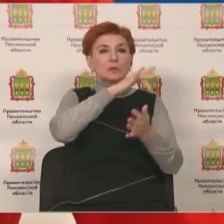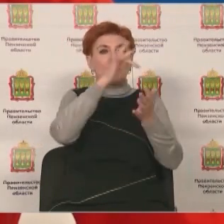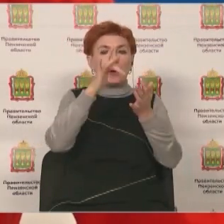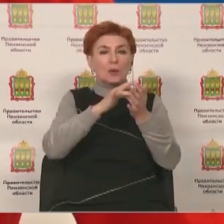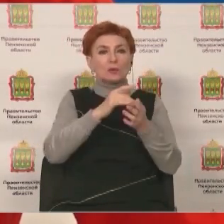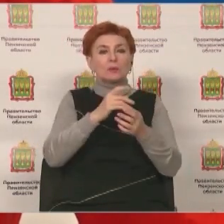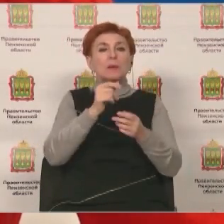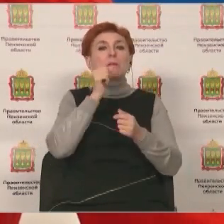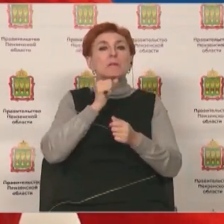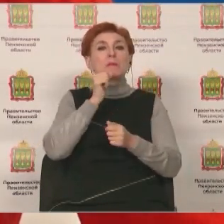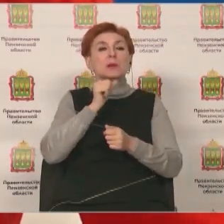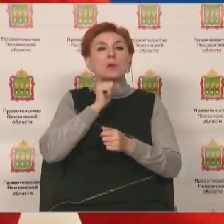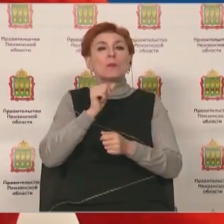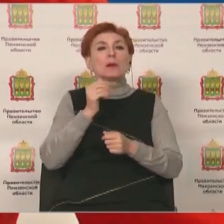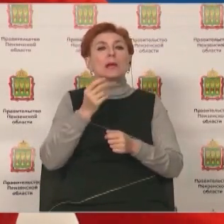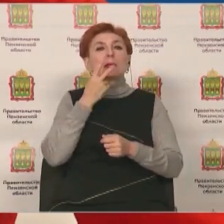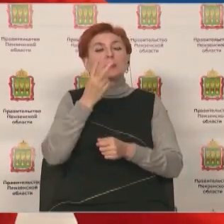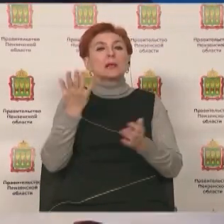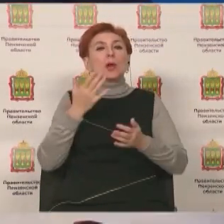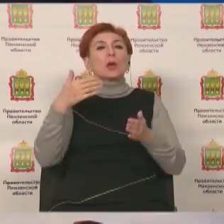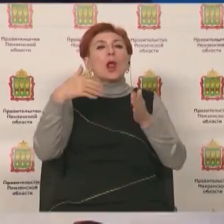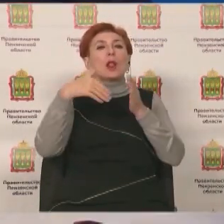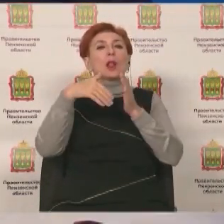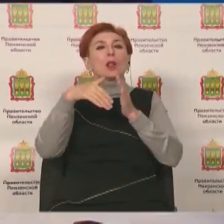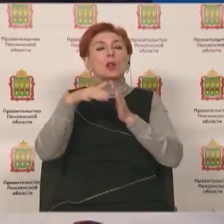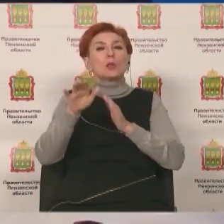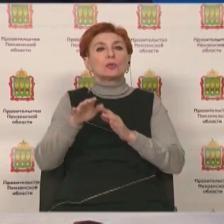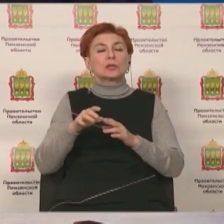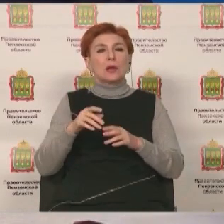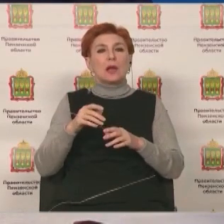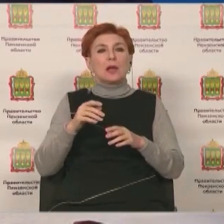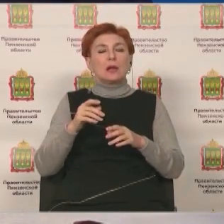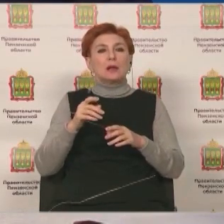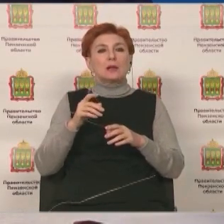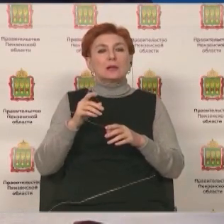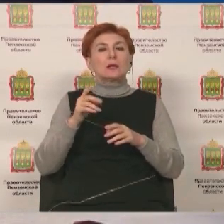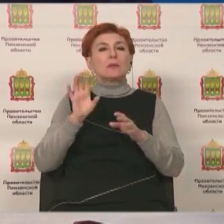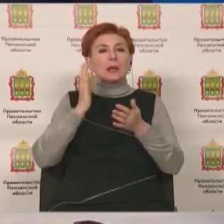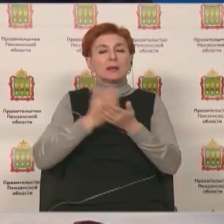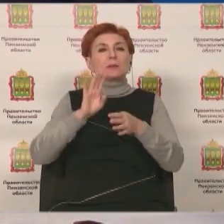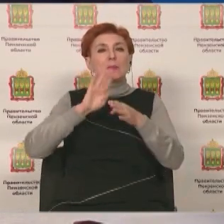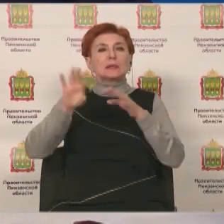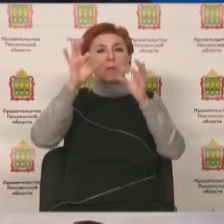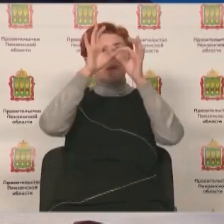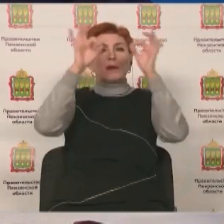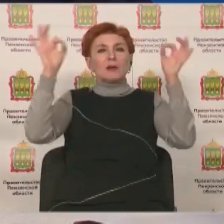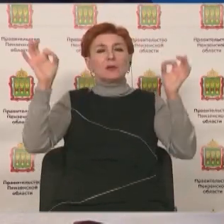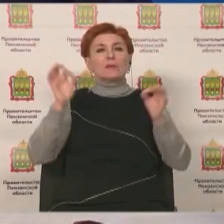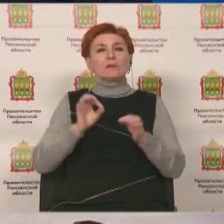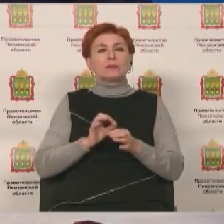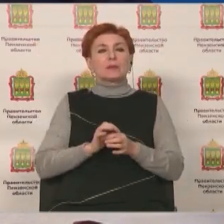тестировали, смотрели, какой из них более лучше адаптирован. В том числе, который без проводов. Я вам сейчас расскажу, да, в том числе и